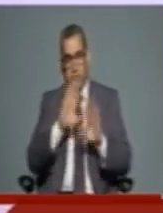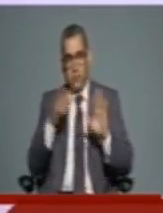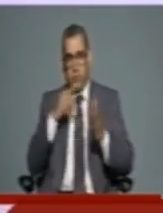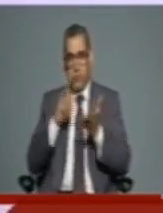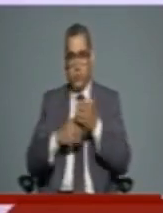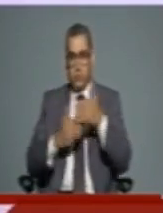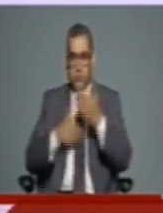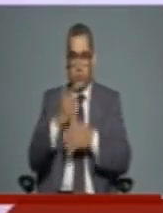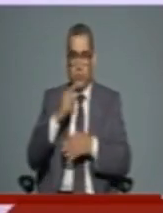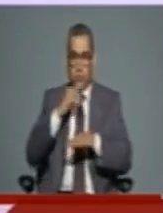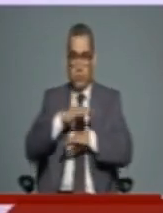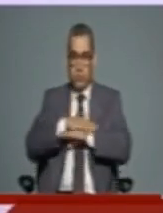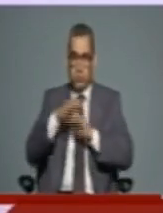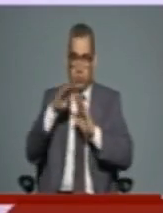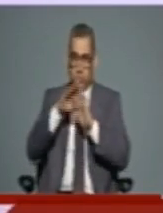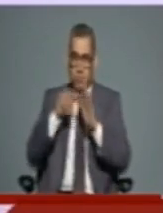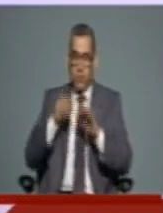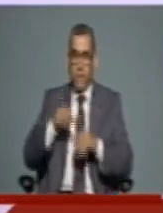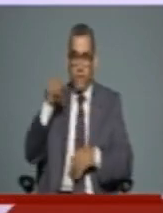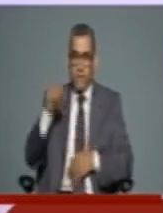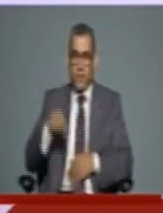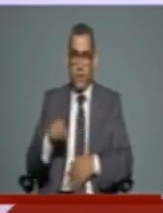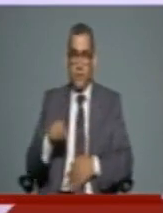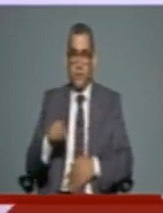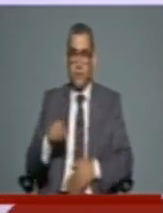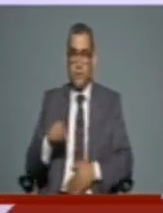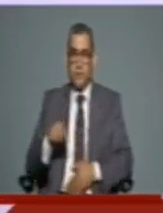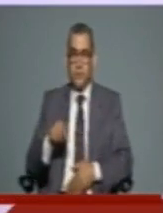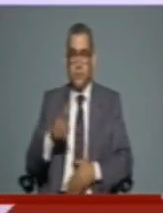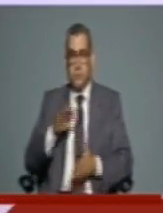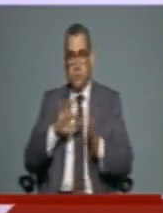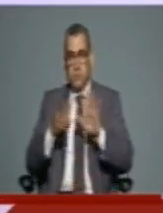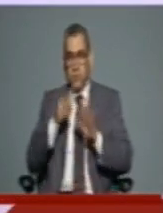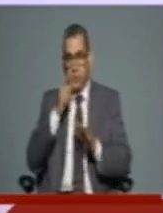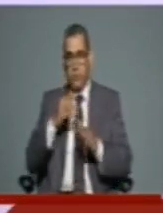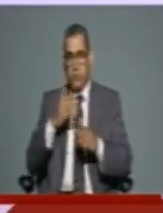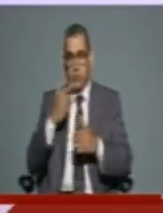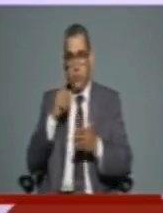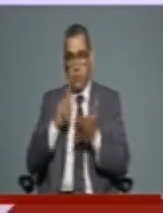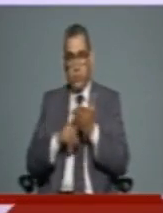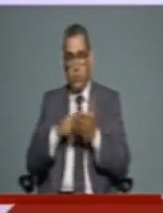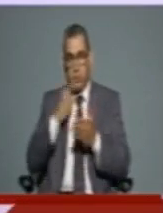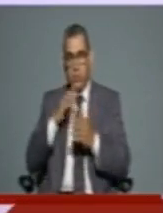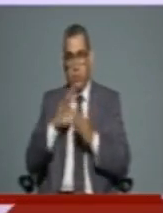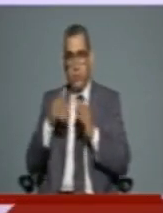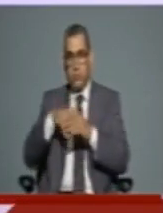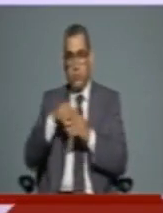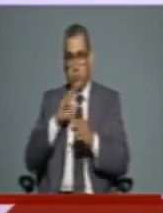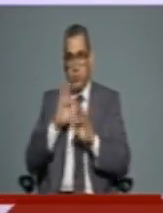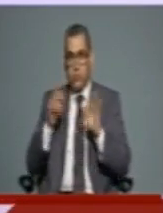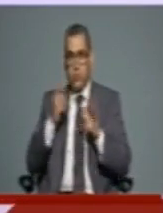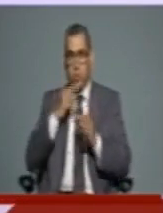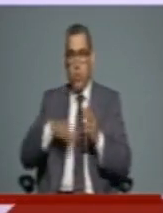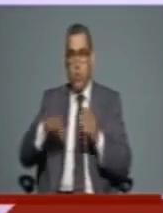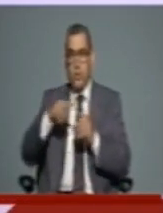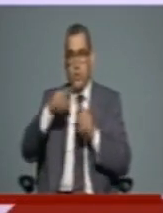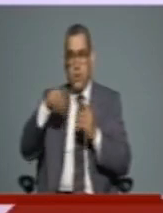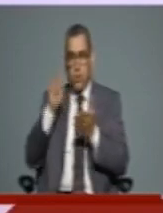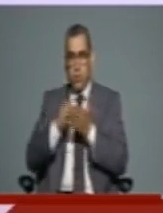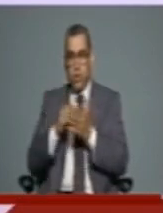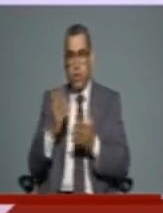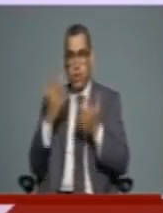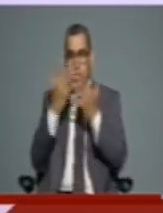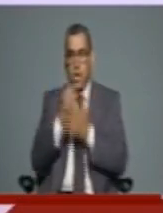الاتزان. هناك احتماليه كبيره جدا، او تم اخذ قرار ان كل مشتريات الشركه القابضه للصناعات